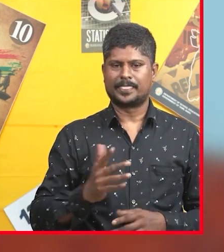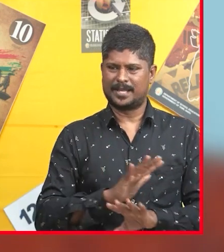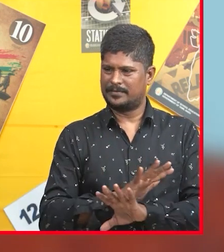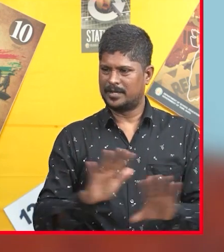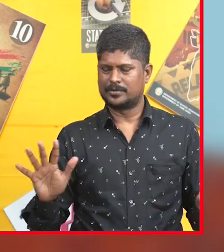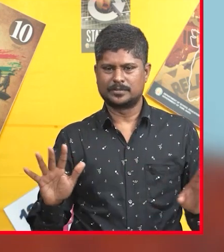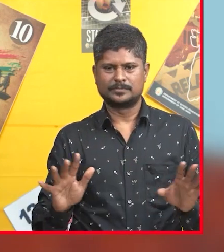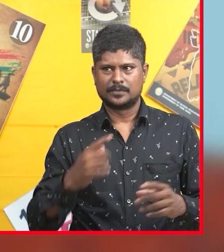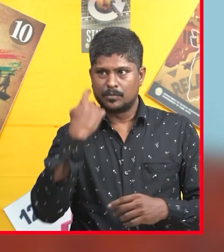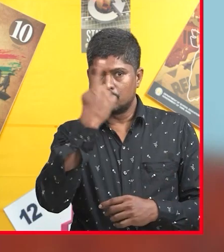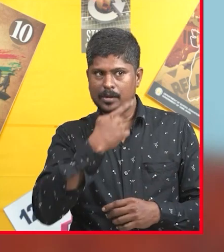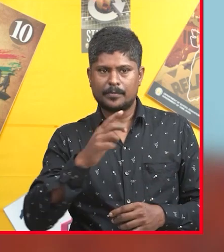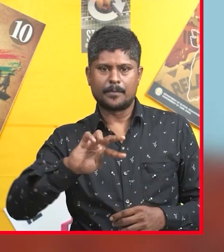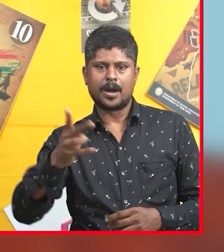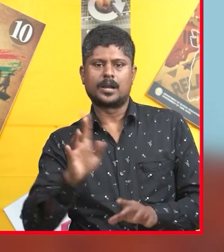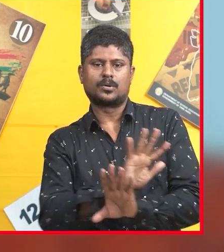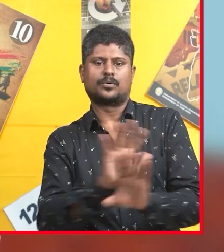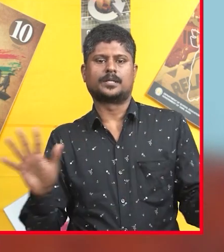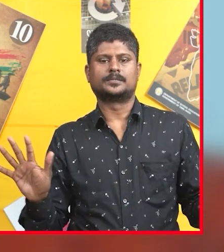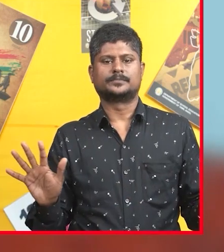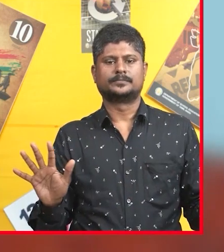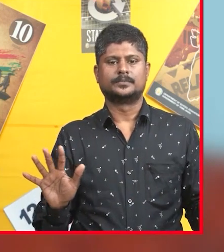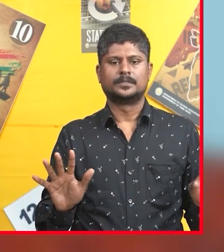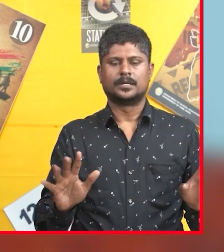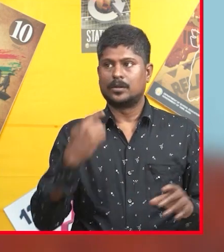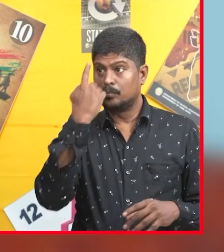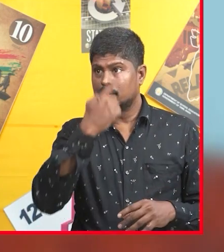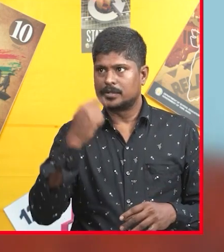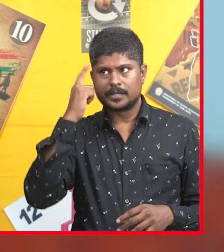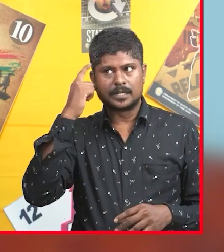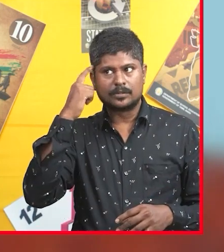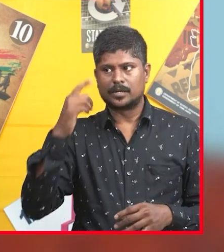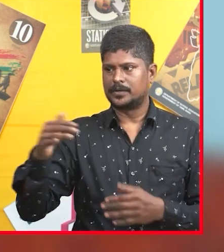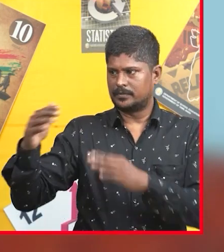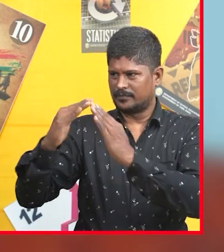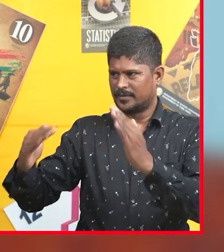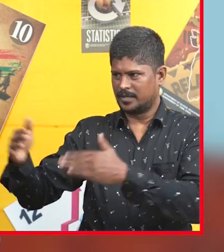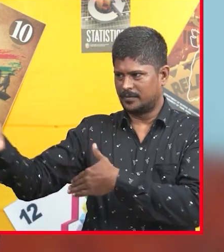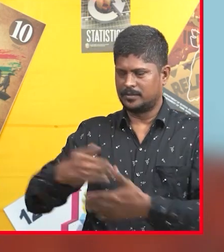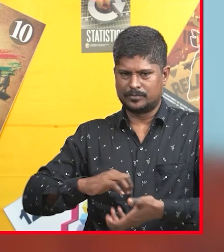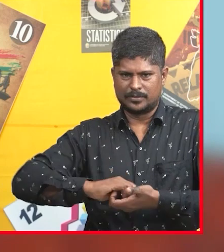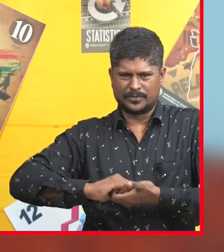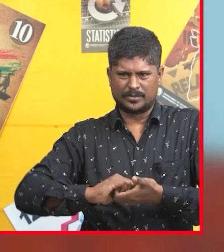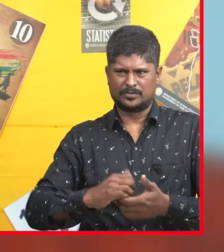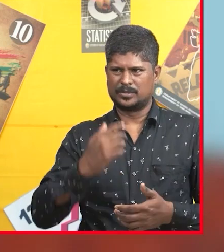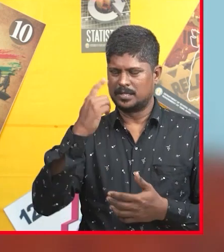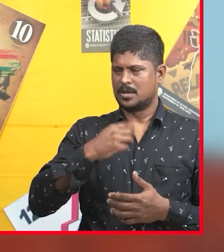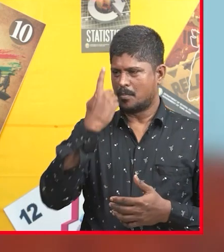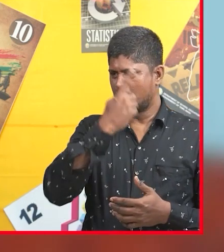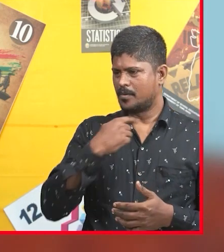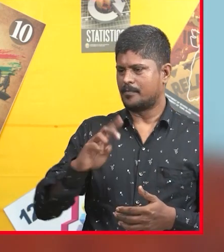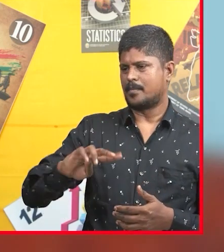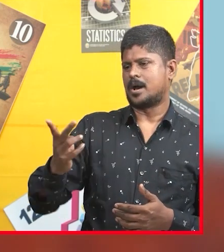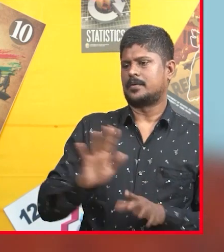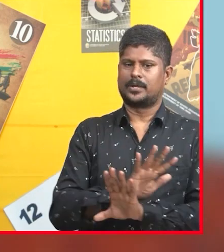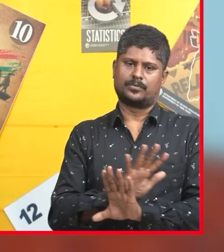உட்காருங்க அப்படின்னு நம்ம அந்த முக பாவனையிலேயே அவங்க தெரிஞ்சுப்பாங்களாம். தெரிஞ்சுட்டு அவங்களுடைய மனம் துன்புறும், அவங்க ஏண்டா இங்க